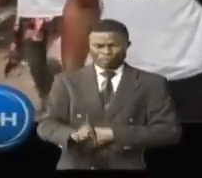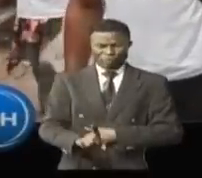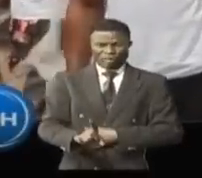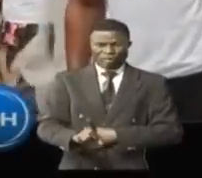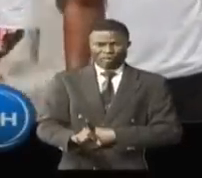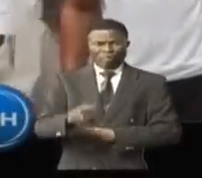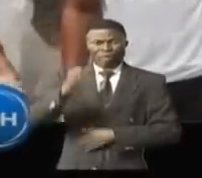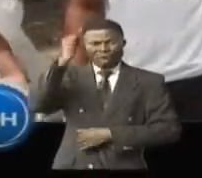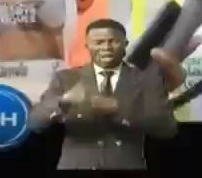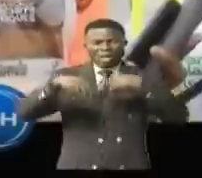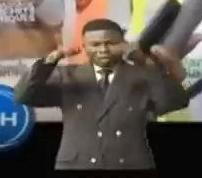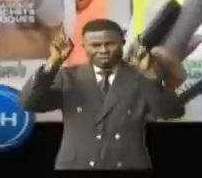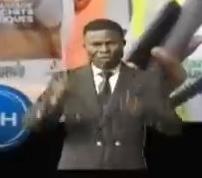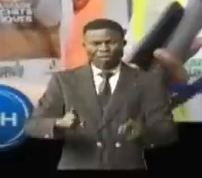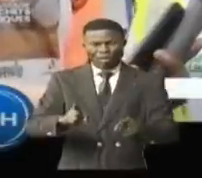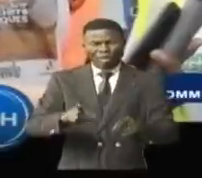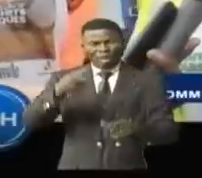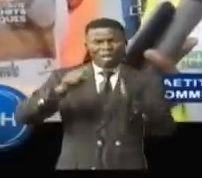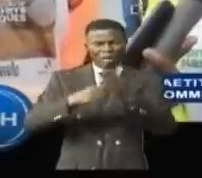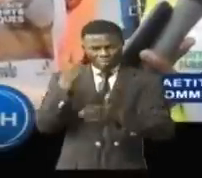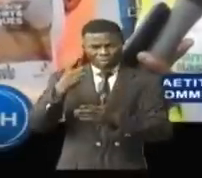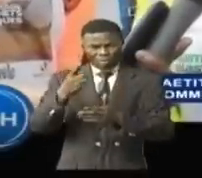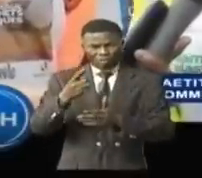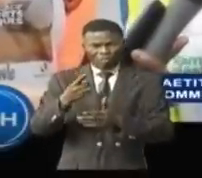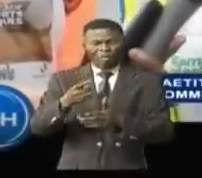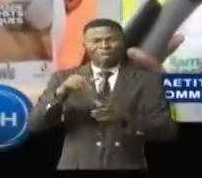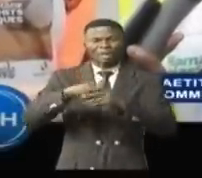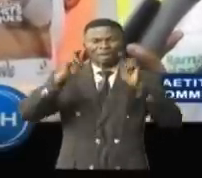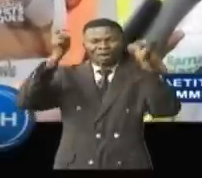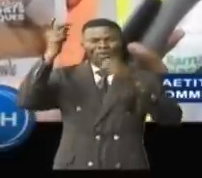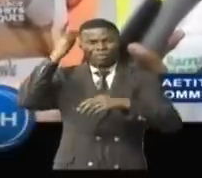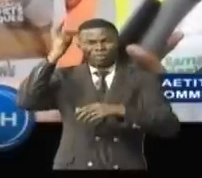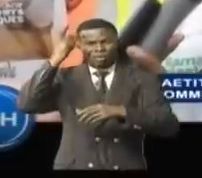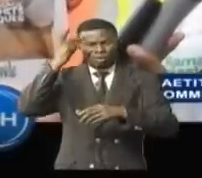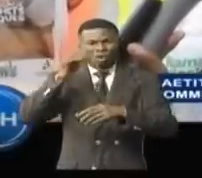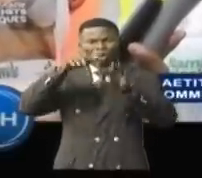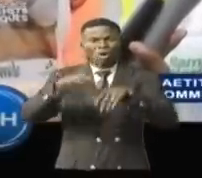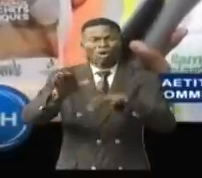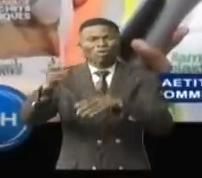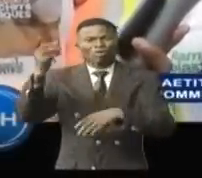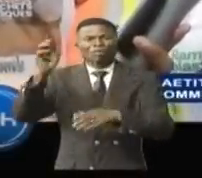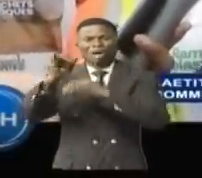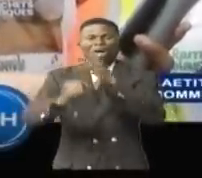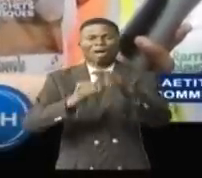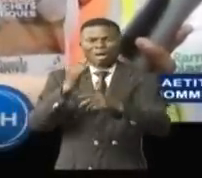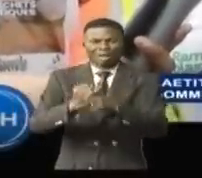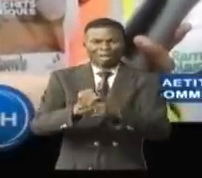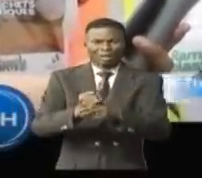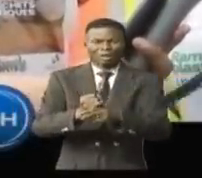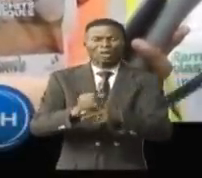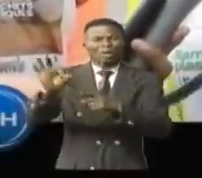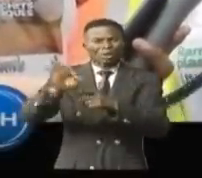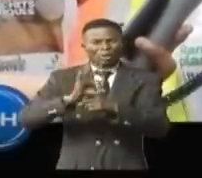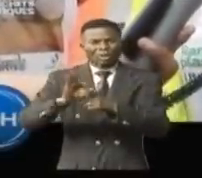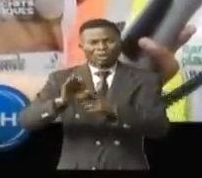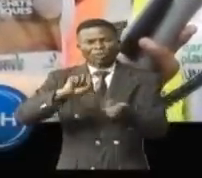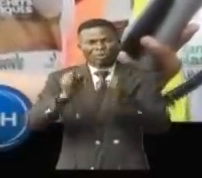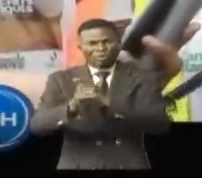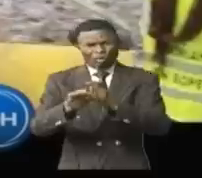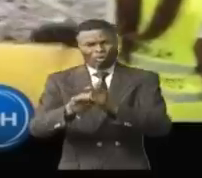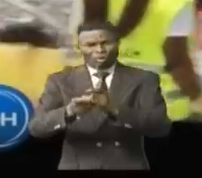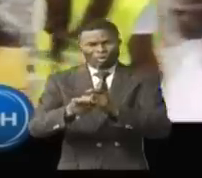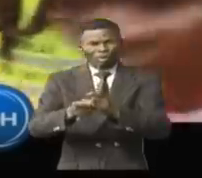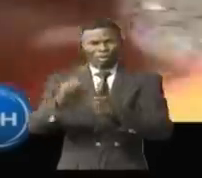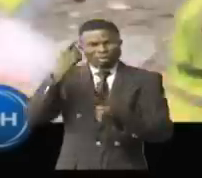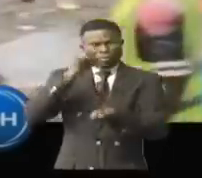fin d'année, nous lançons pour la première fois dans l'histoire de la ville la foire internationale du recyclage pour toujours dans la